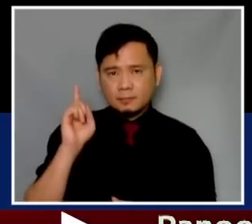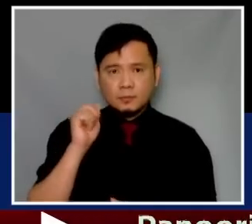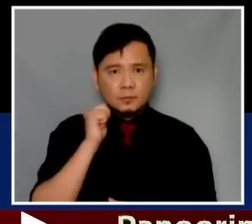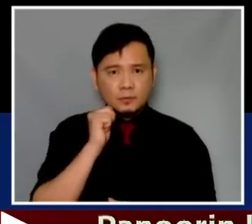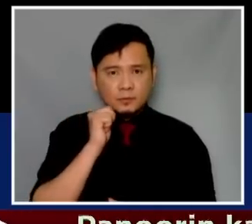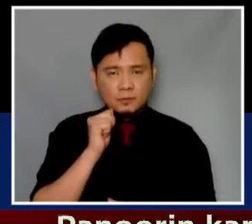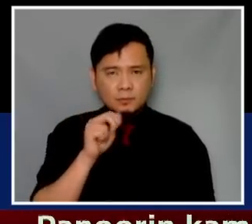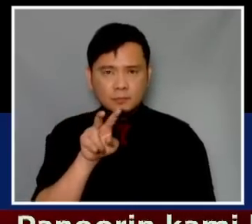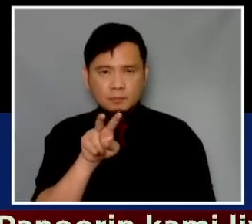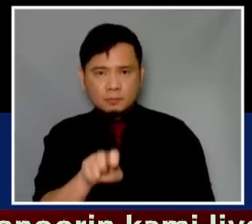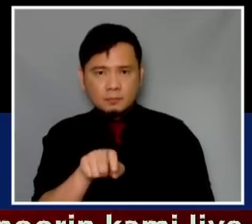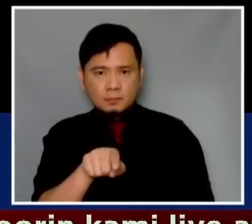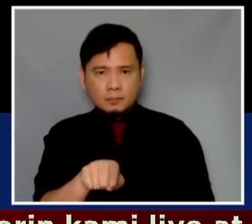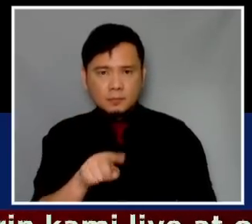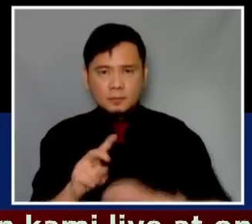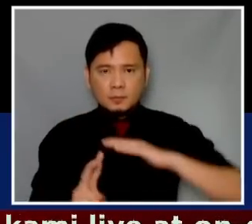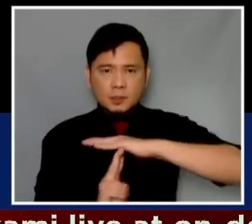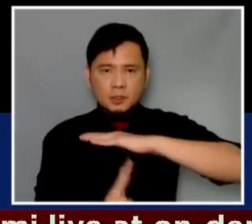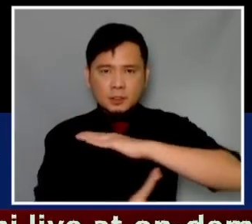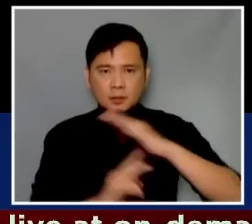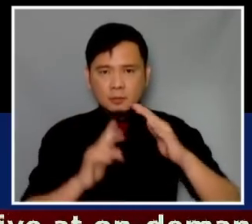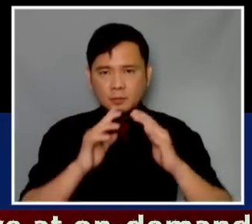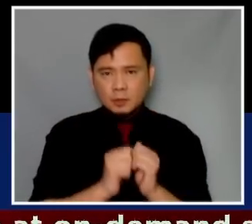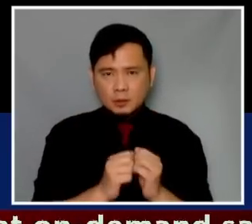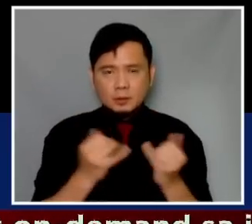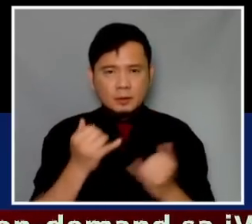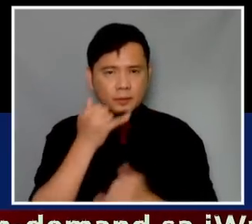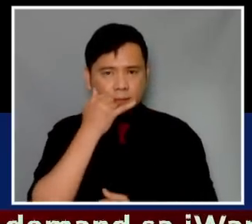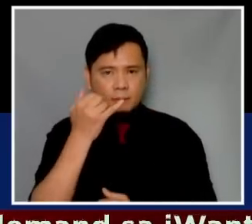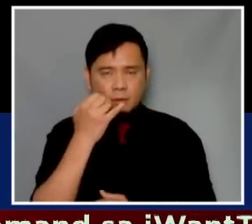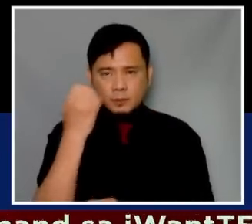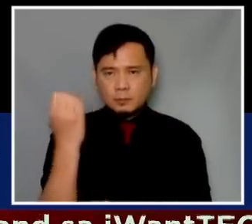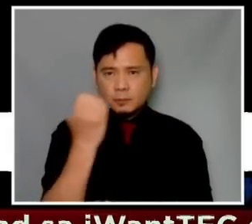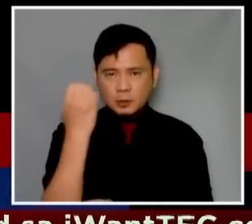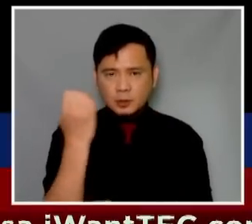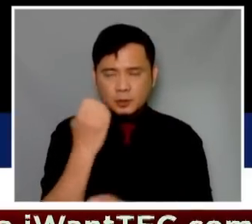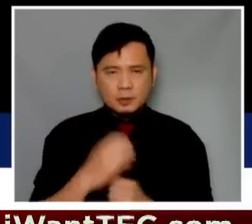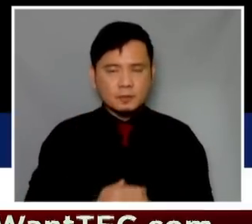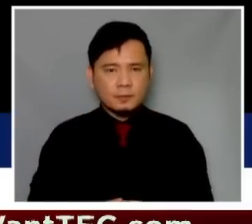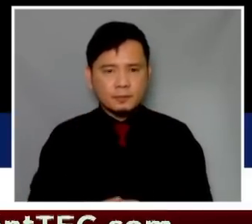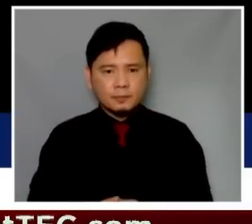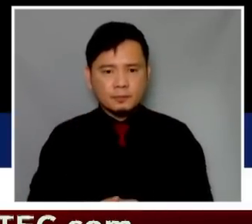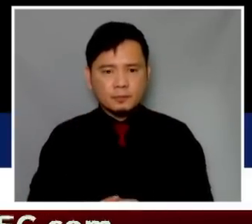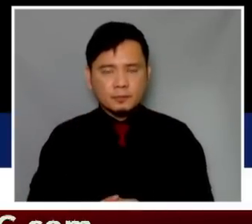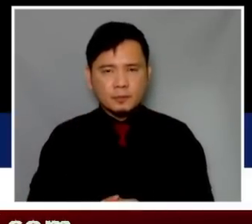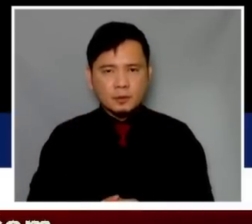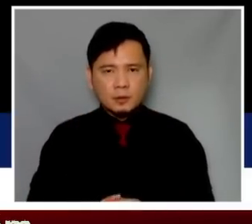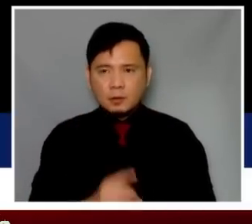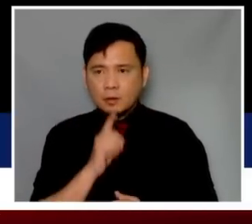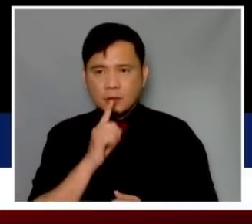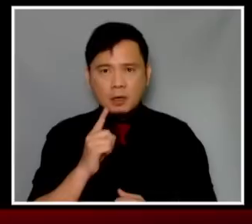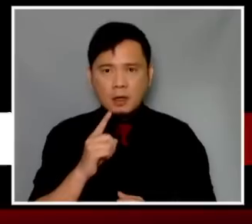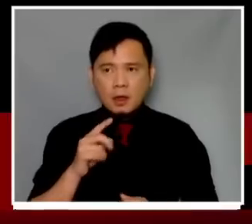kaya tumawag siya sa emergency hotline. Lahat is natataranta, hindi na alam kung sino yung tatawagan